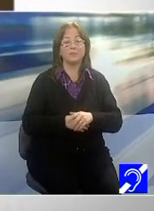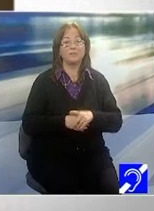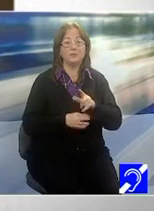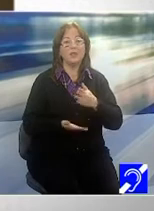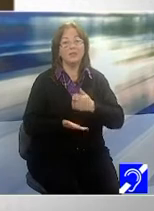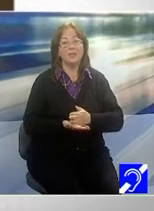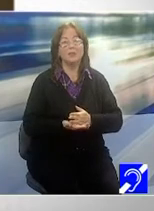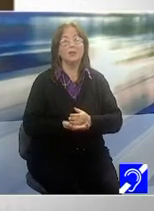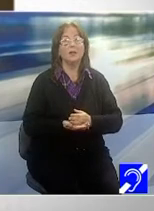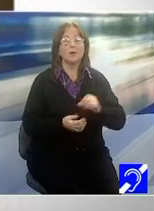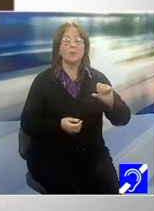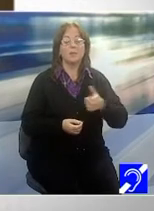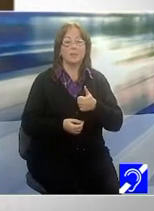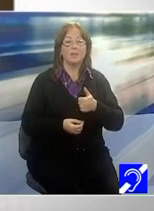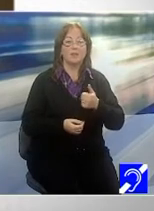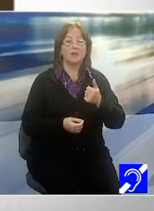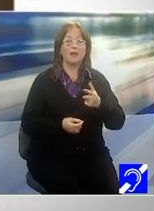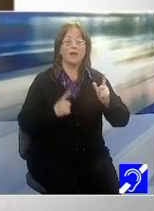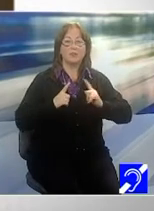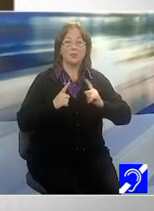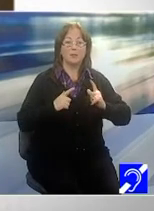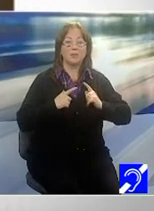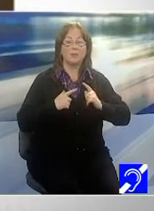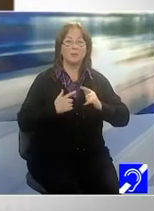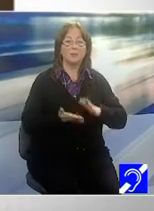Așteptăm să treacă sărbătorile de Crăciun.